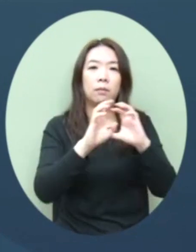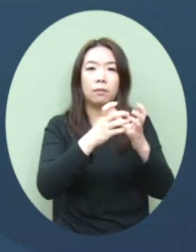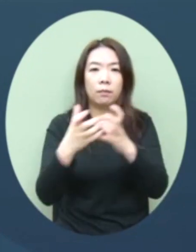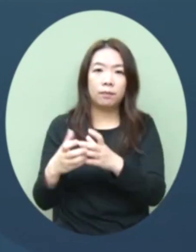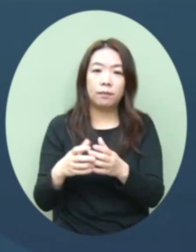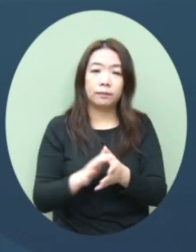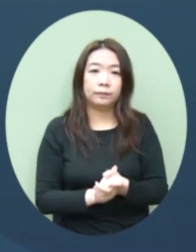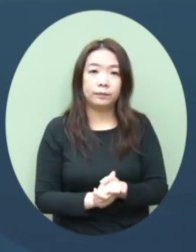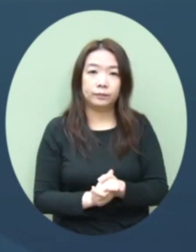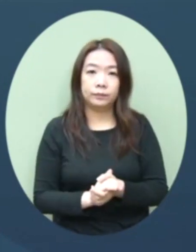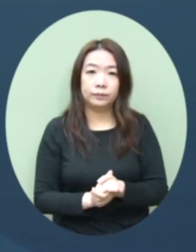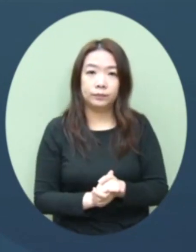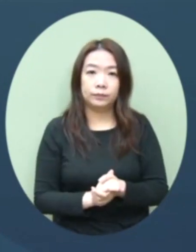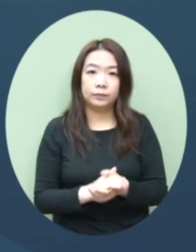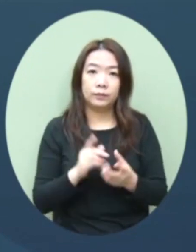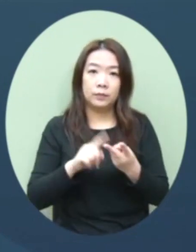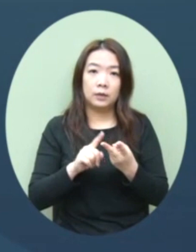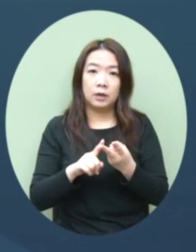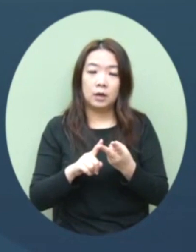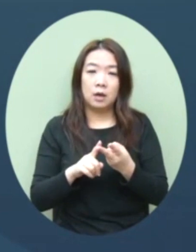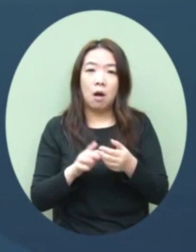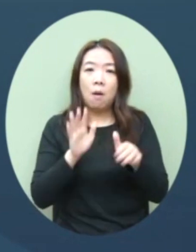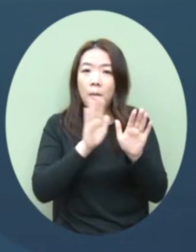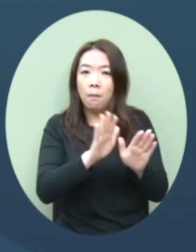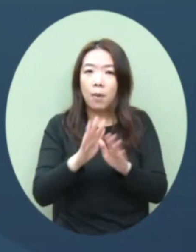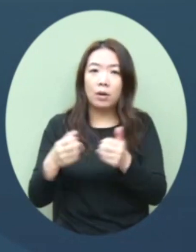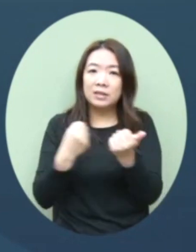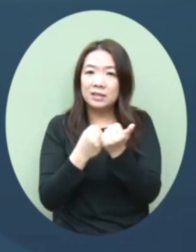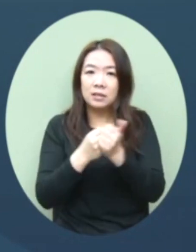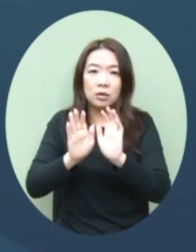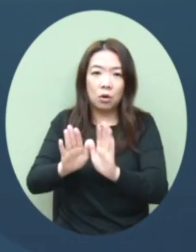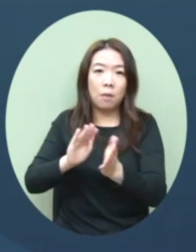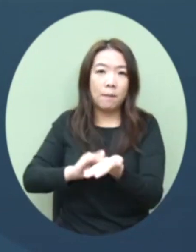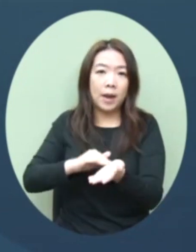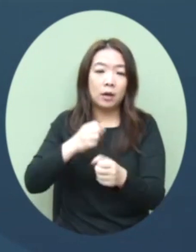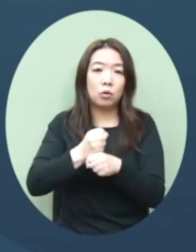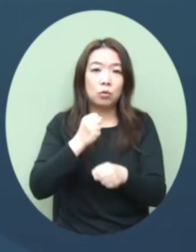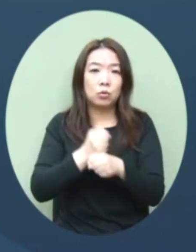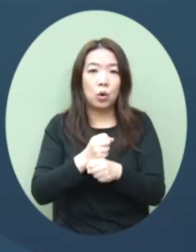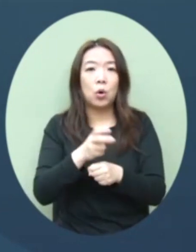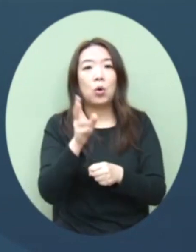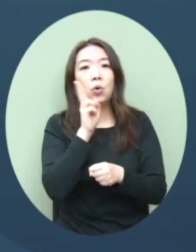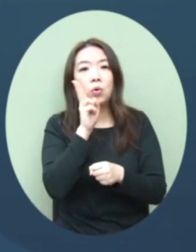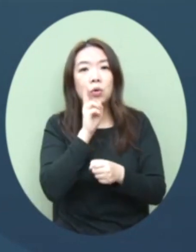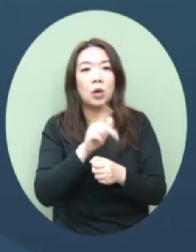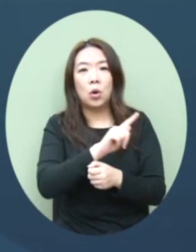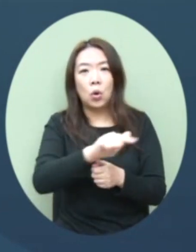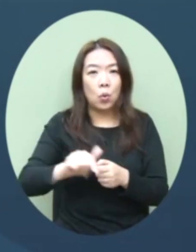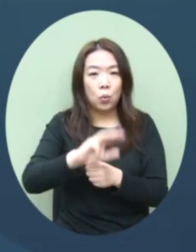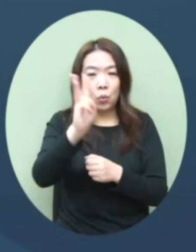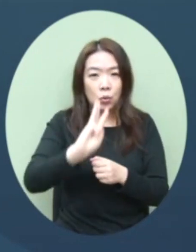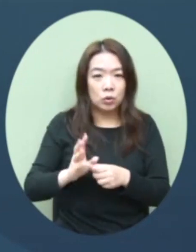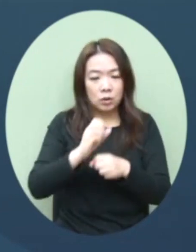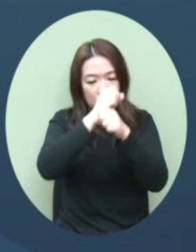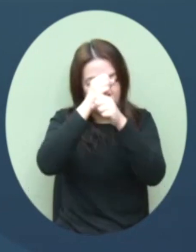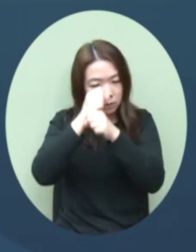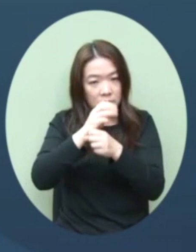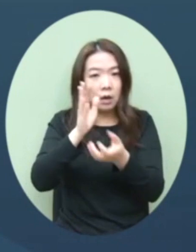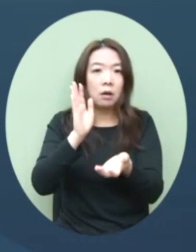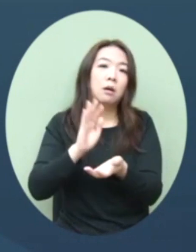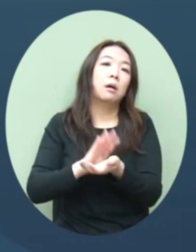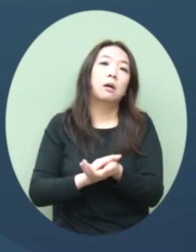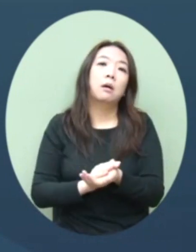员以及支持我们的抗疫工作例如在污水检测程让升